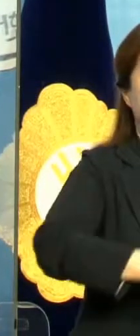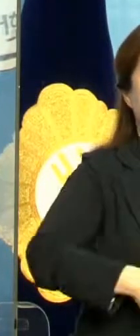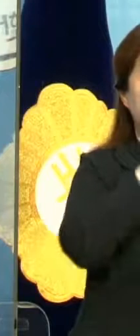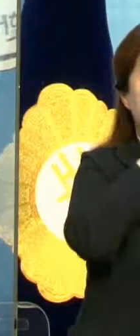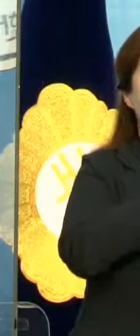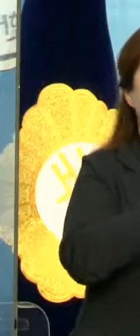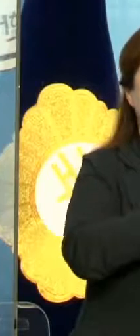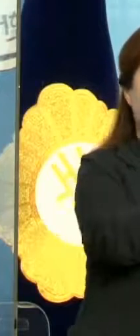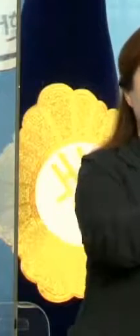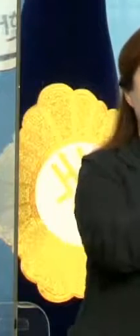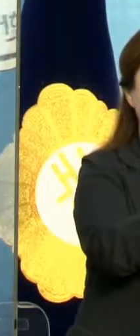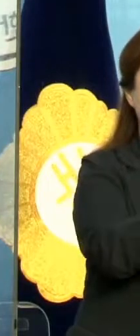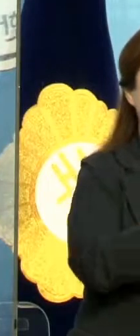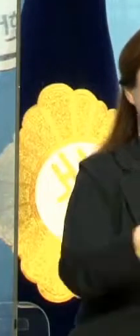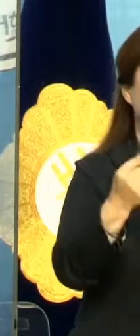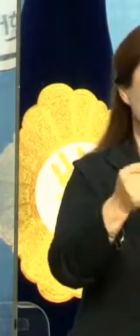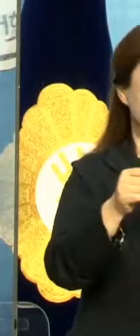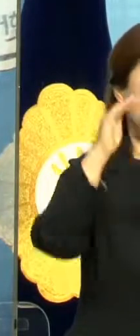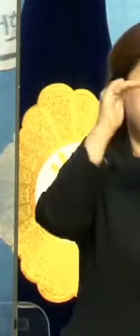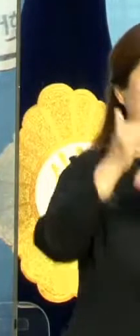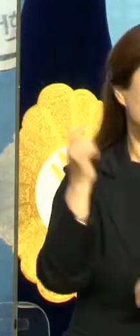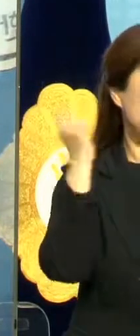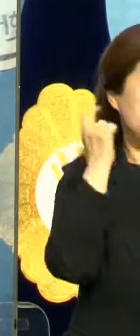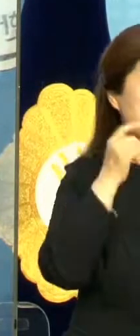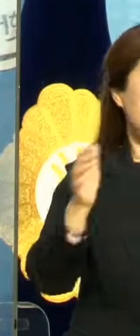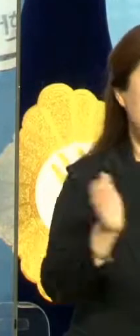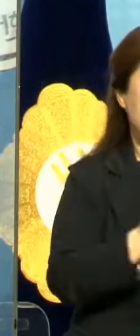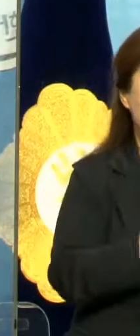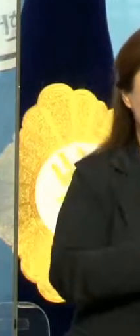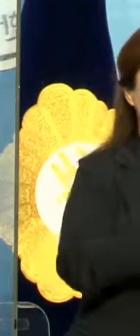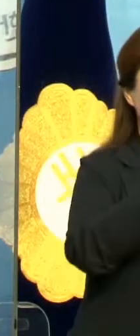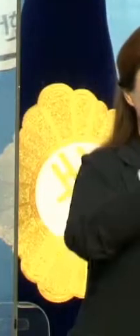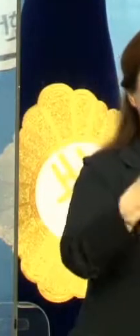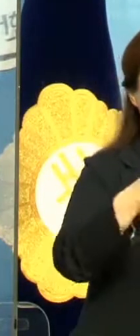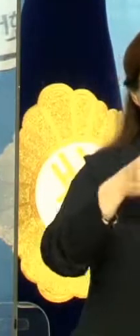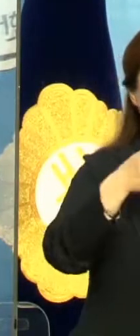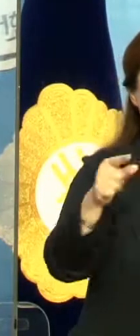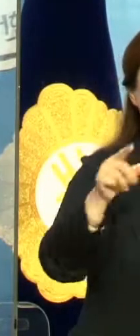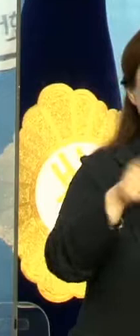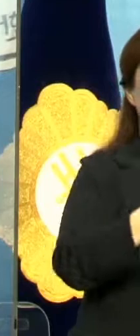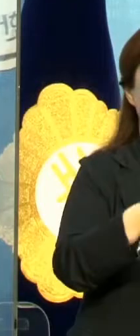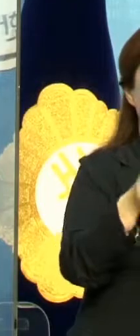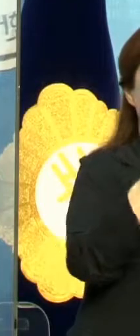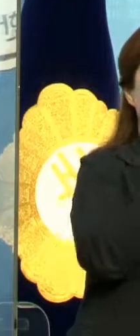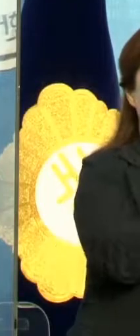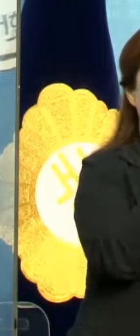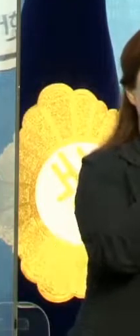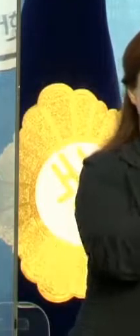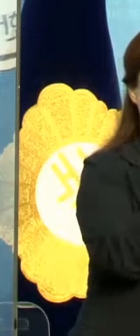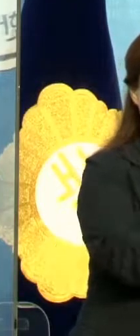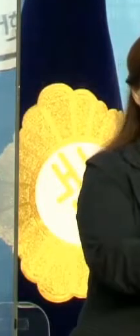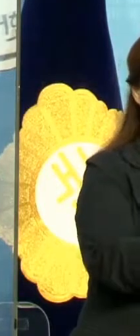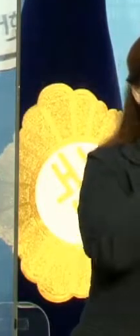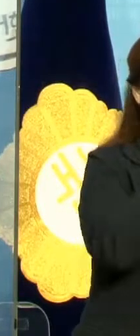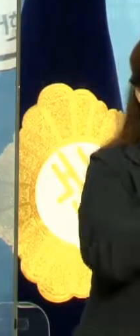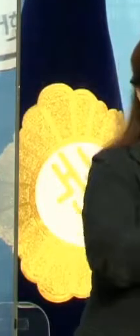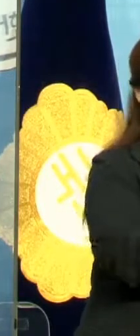같은 여론에 힘입어 서 19대 20대 때 이에 충돌방지 입법과 관련된 입법적 인 어떤 노력이 있어왔지만